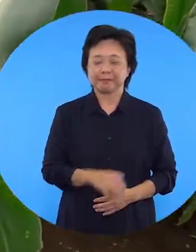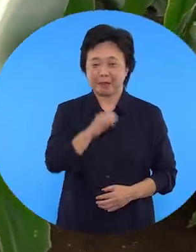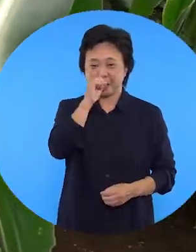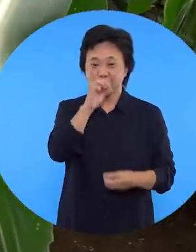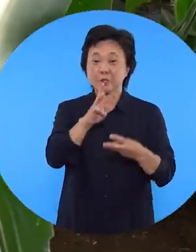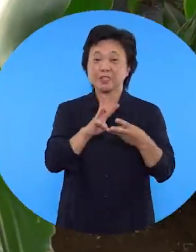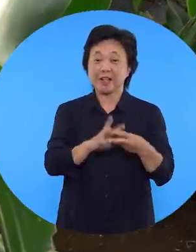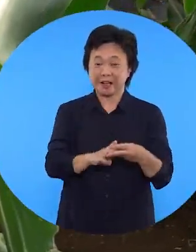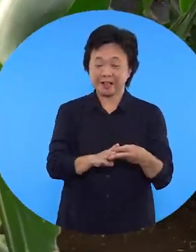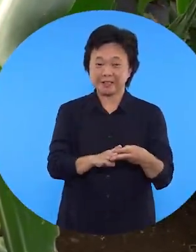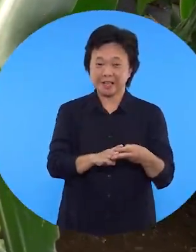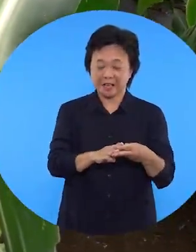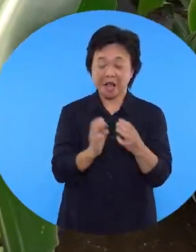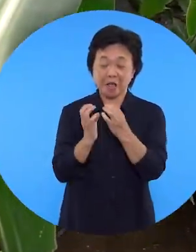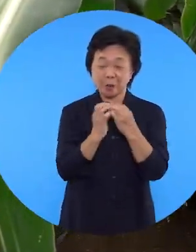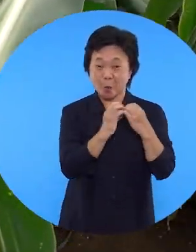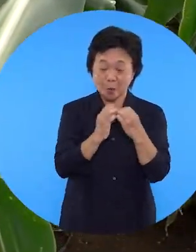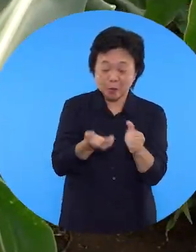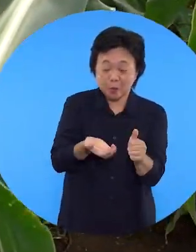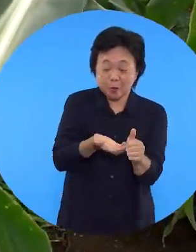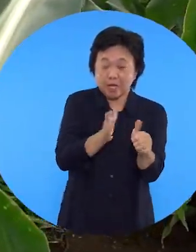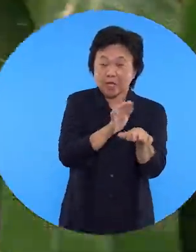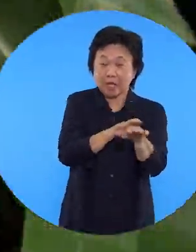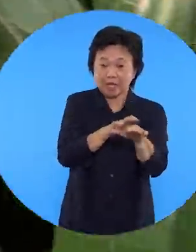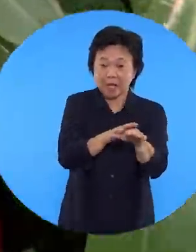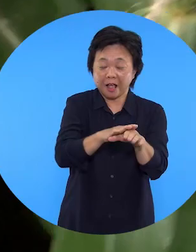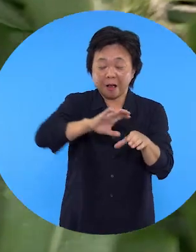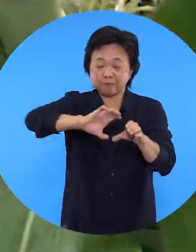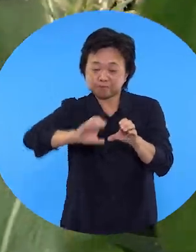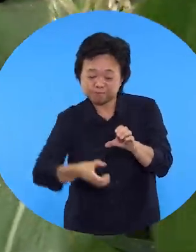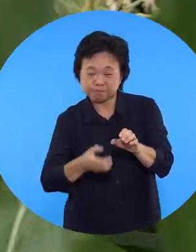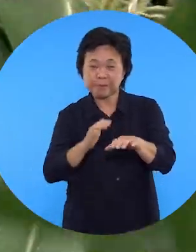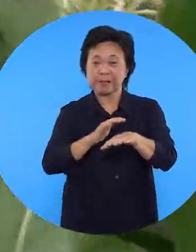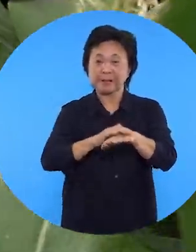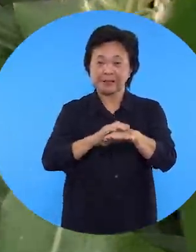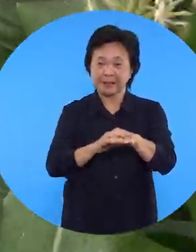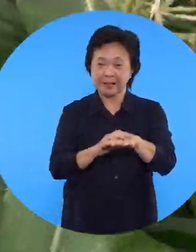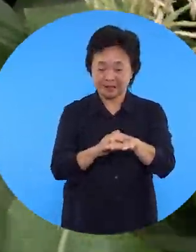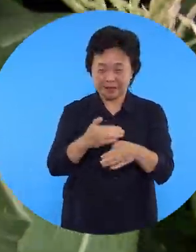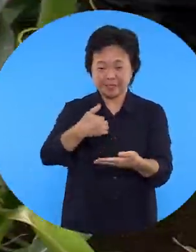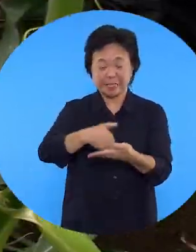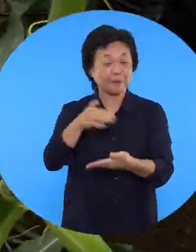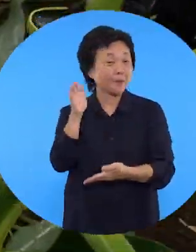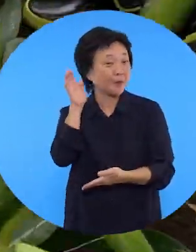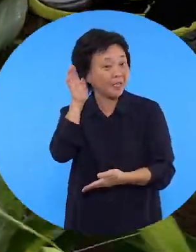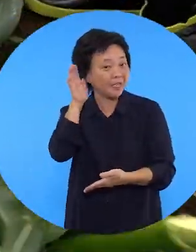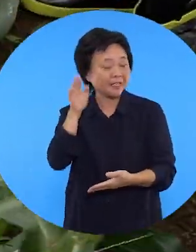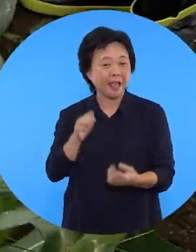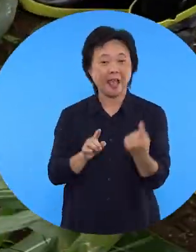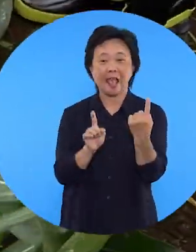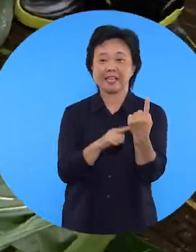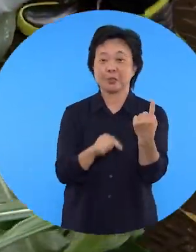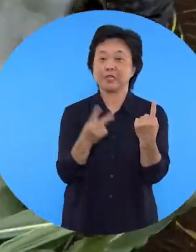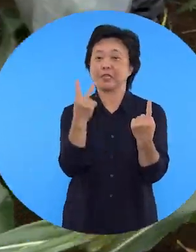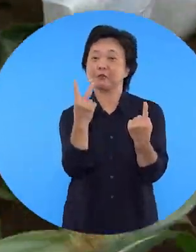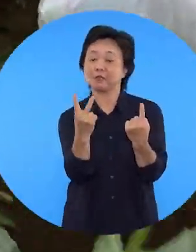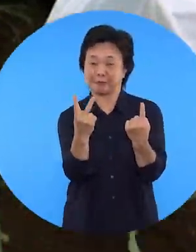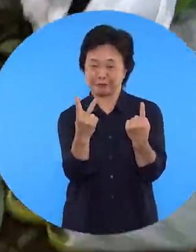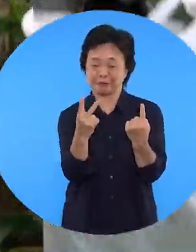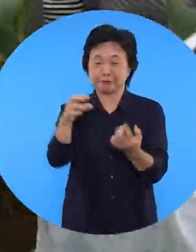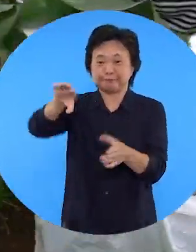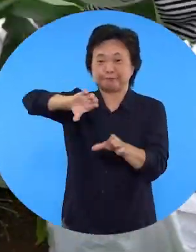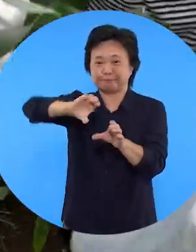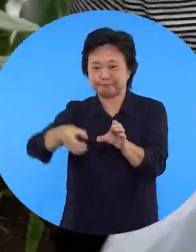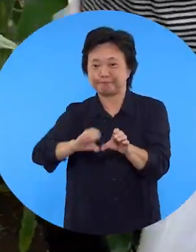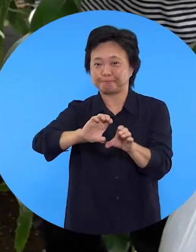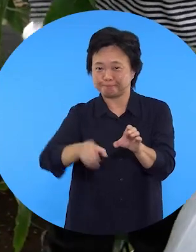癒しなさんからとうもろこしの育て方や収穫の仕方などのレクチャーを受けた後1人2本ずつ収穫を体験し